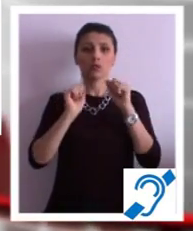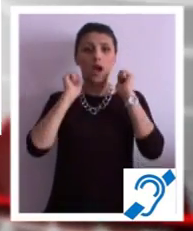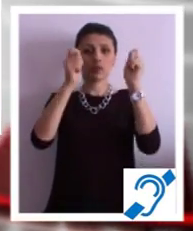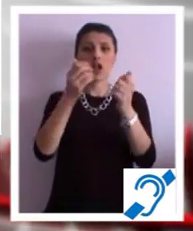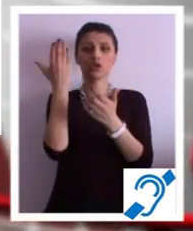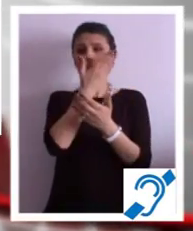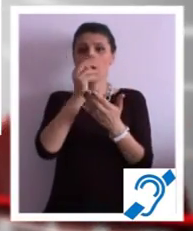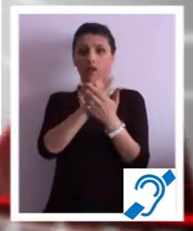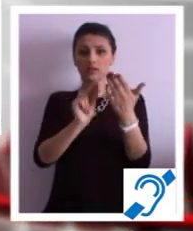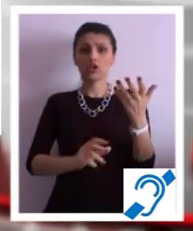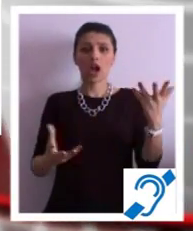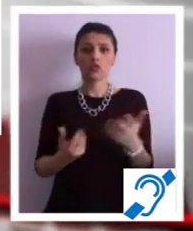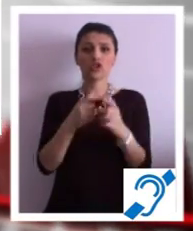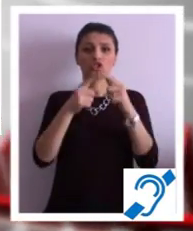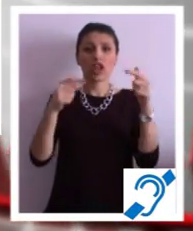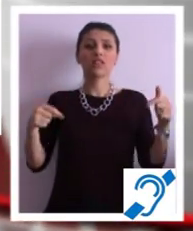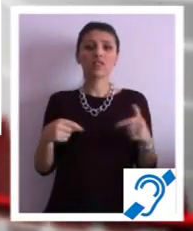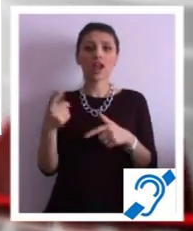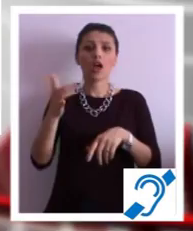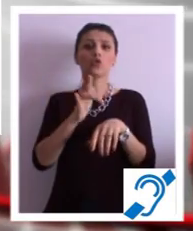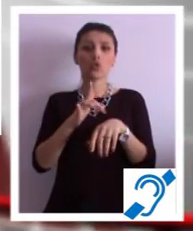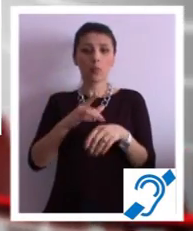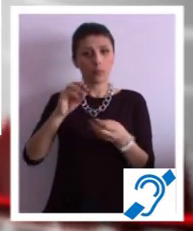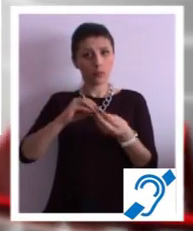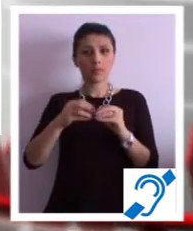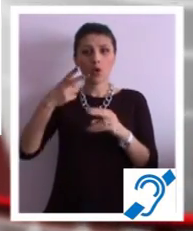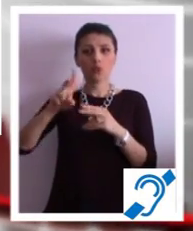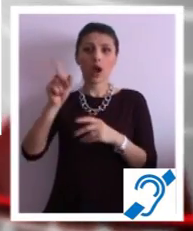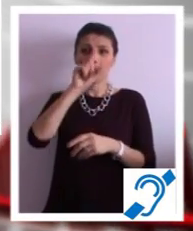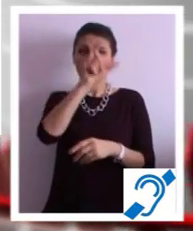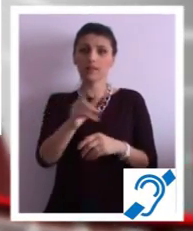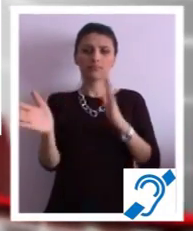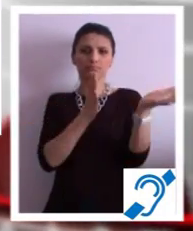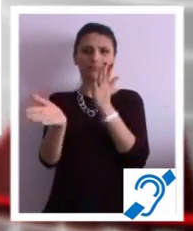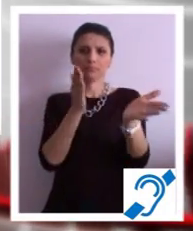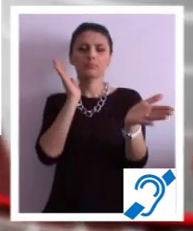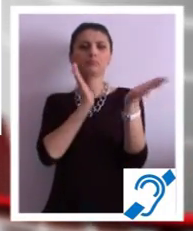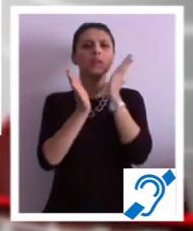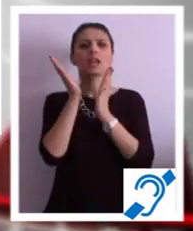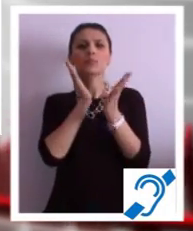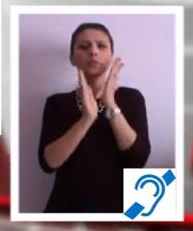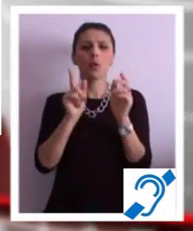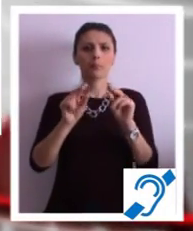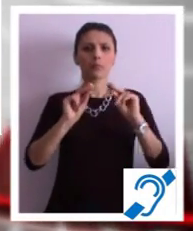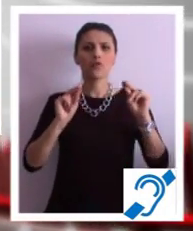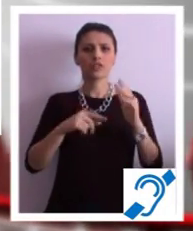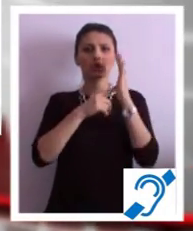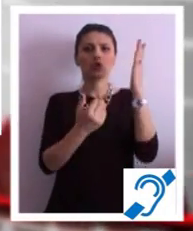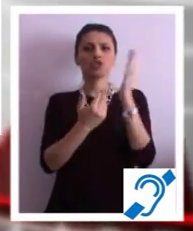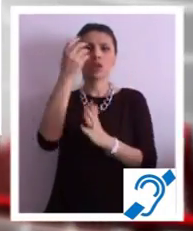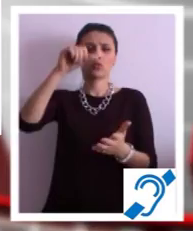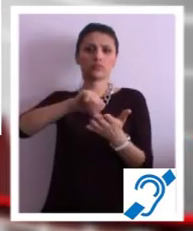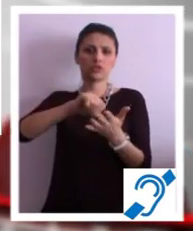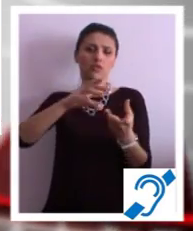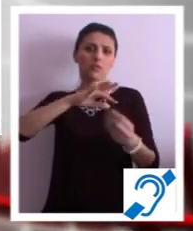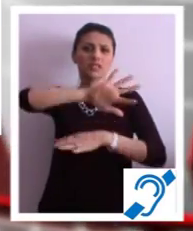plângere la școală și a scos un certificat medico-legal. Problemele au continuat, alt băiat fiind pălmuit. Acum profesorul este din nou în centrul unui scandal, de data